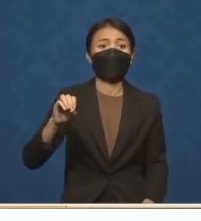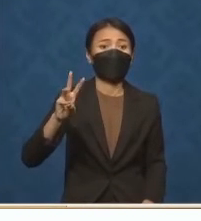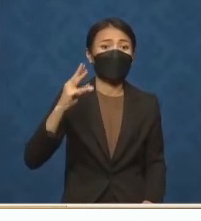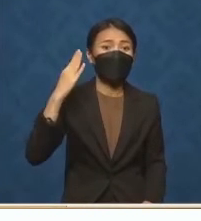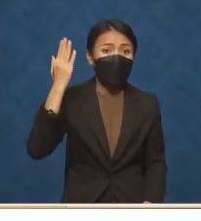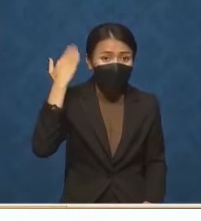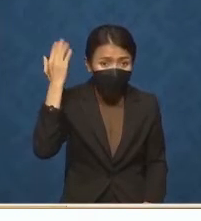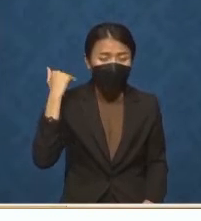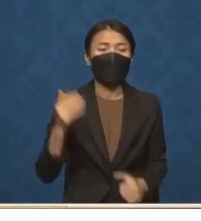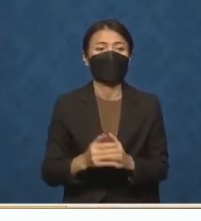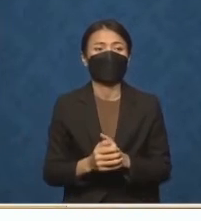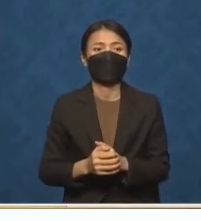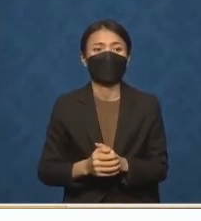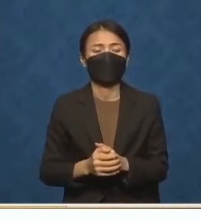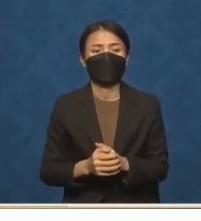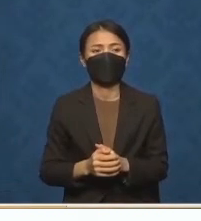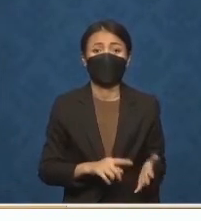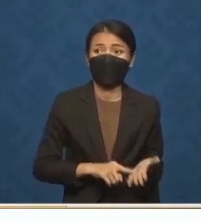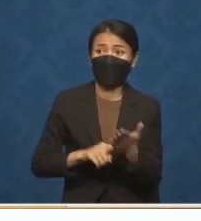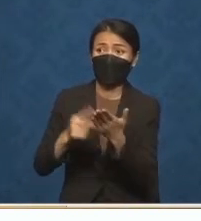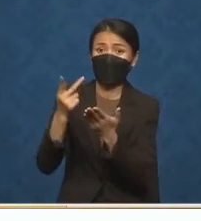ใช้มะตคารมัตรี